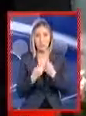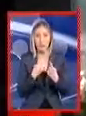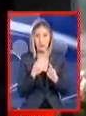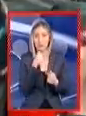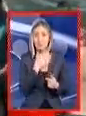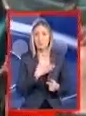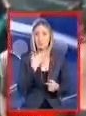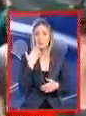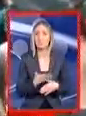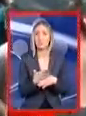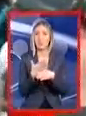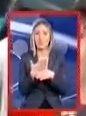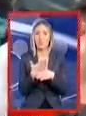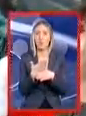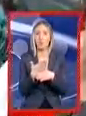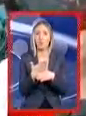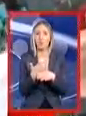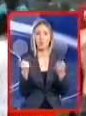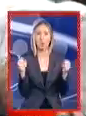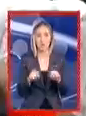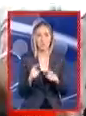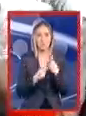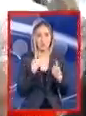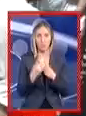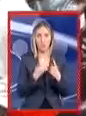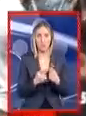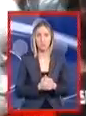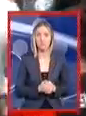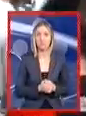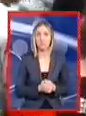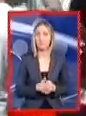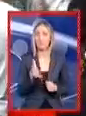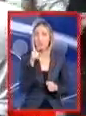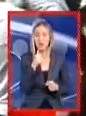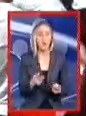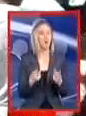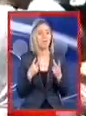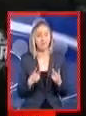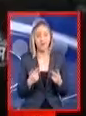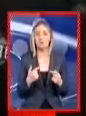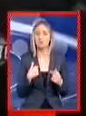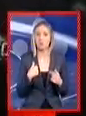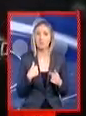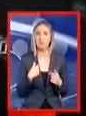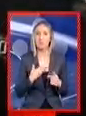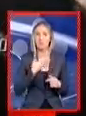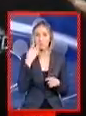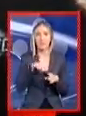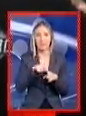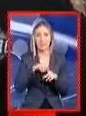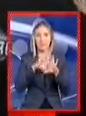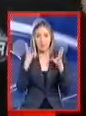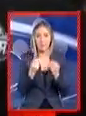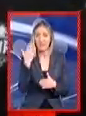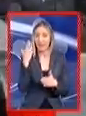uspeli da pomognu u ozbiljnoj situaciji. Jako je bitno da smo sanirali sve to i na kraju posle